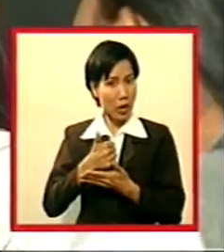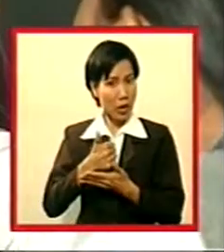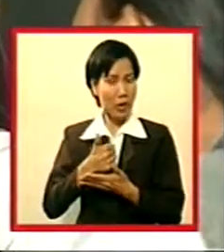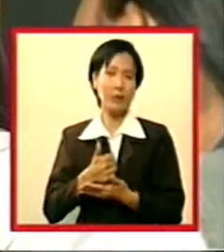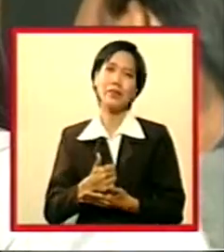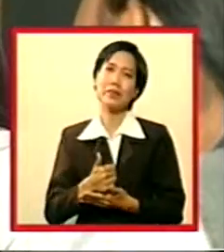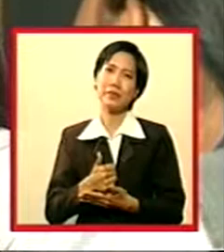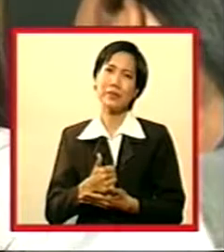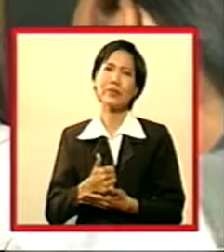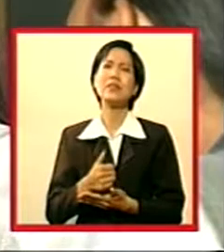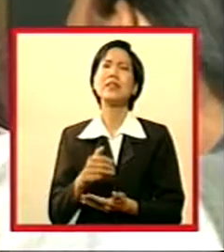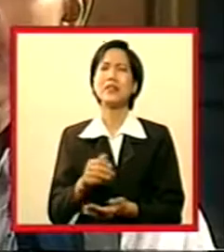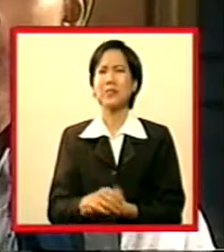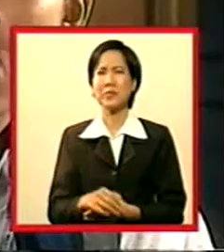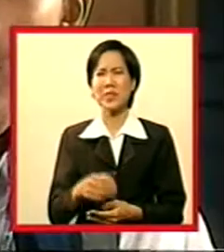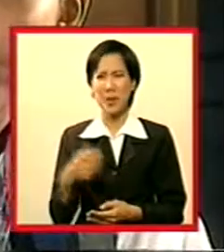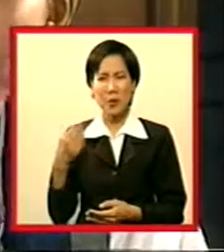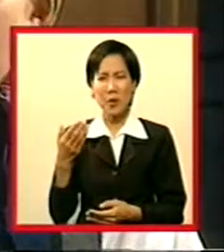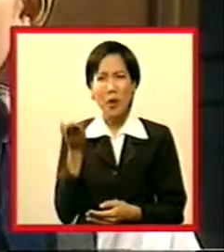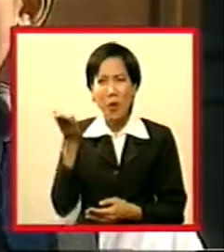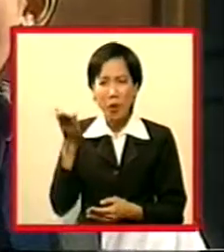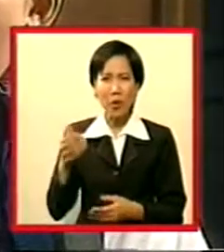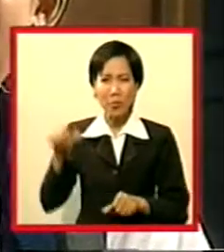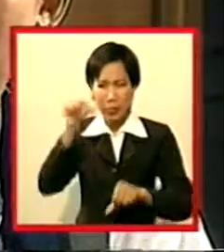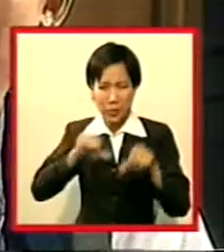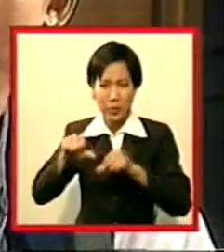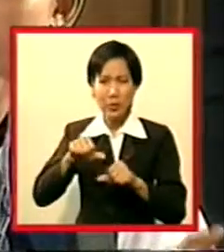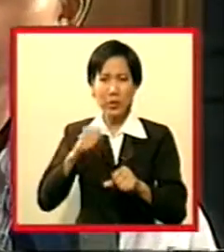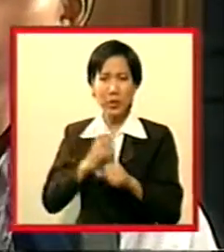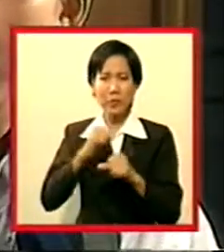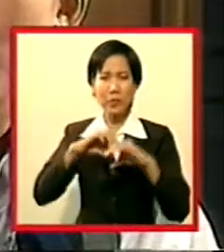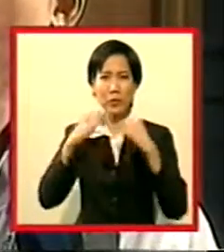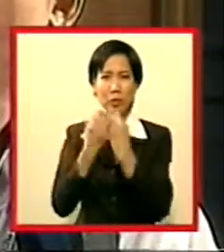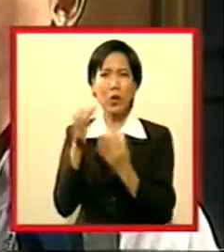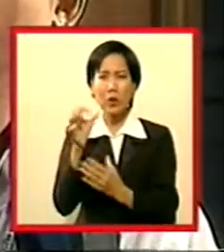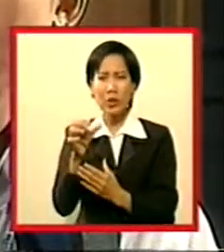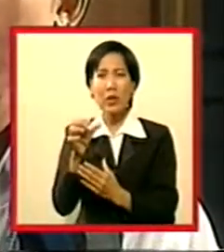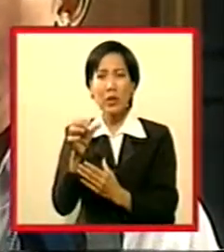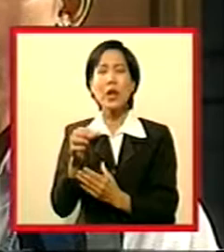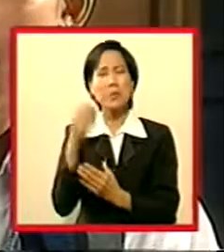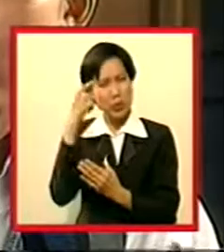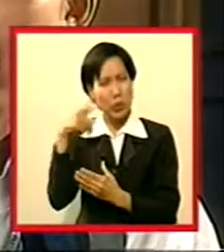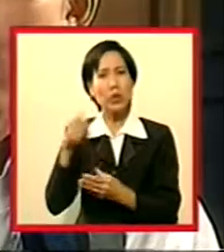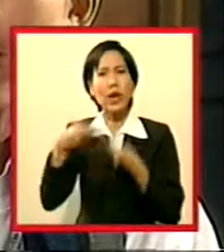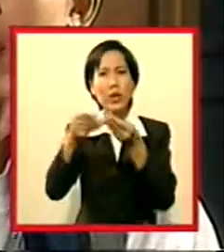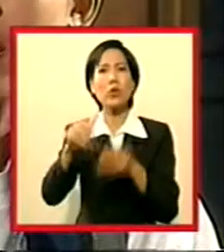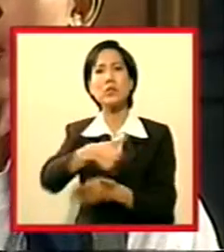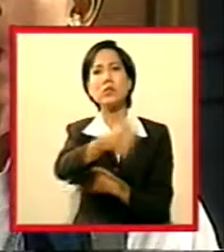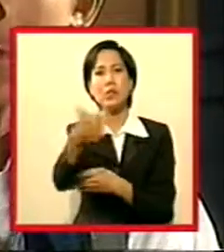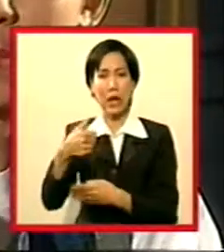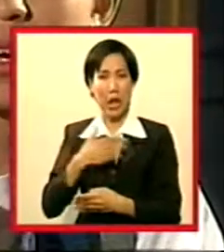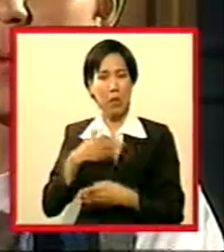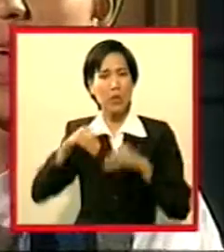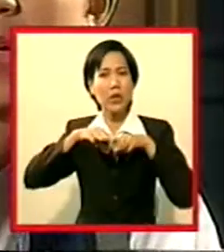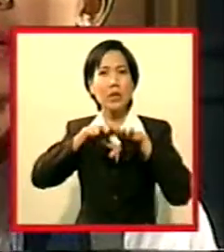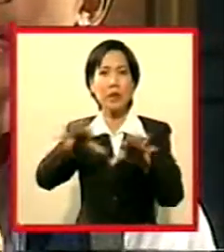ะ แหมนี่เธอเขาขอสูตรข้าวเกี๊ยวฟักทองมาเอามาเพื่อเป็นประโยชน์กับคนอื่นนะและรายการของเราอ่ะก็เอามา